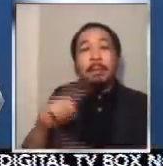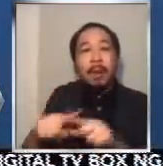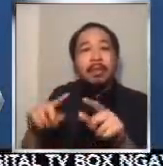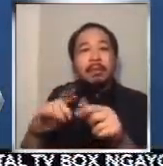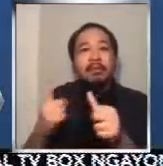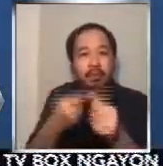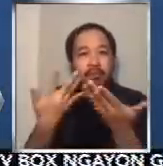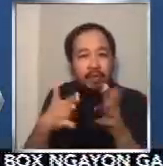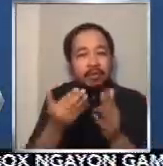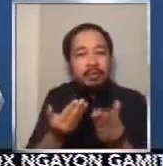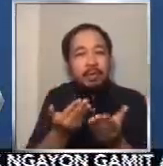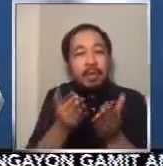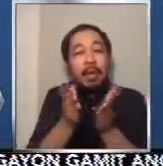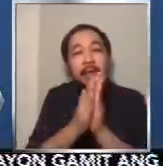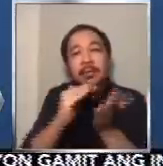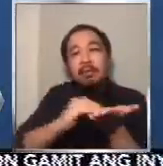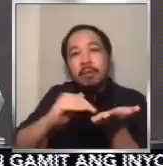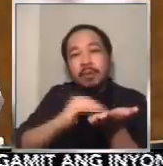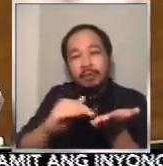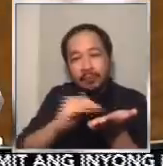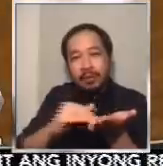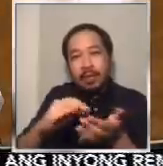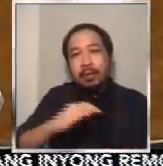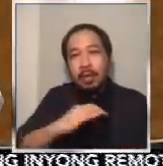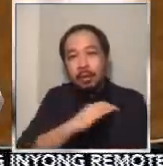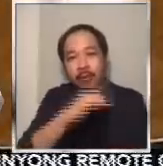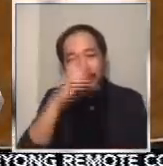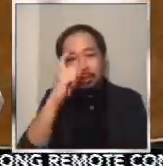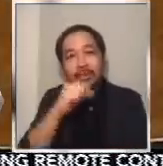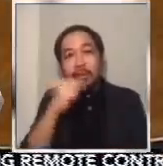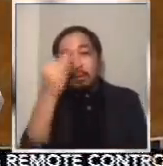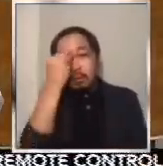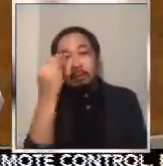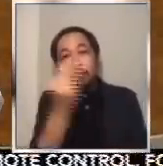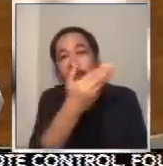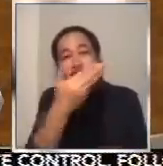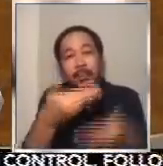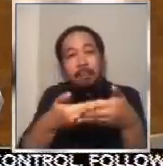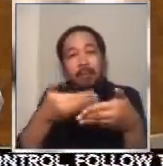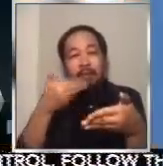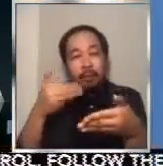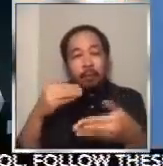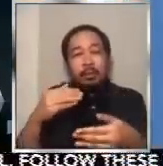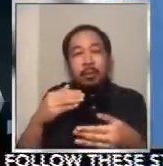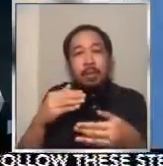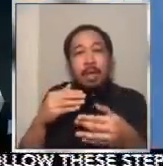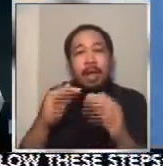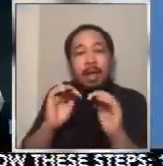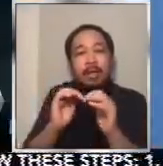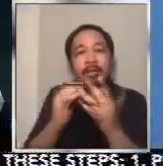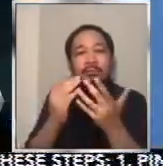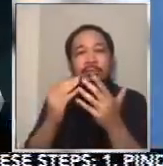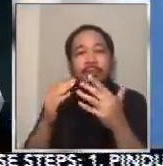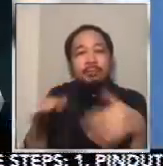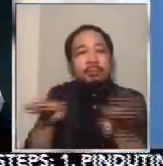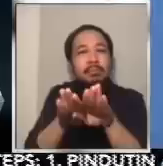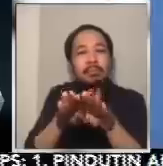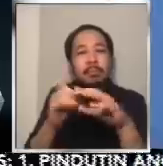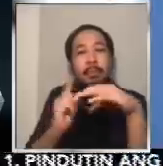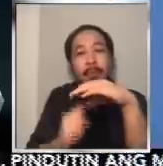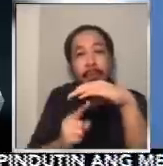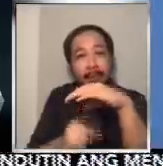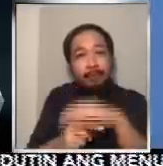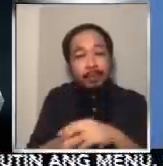dahil hindi nito agad nasabihan ang mga kongresista tungkol sa desisyon nilang patigilin ang operasyon ng network. Giit nito, hindi naayon sa batas